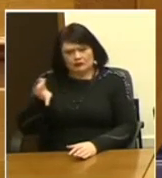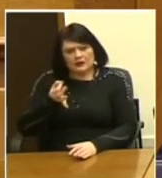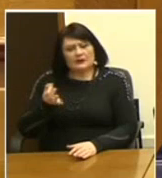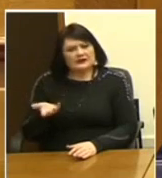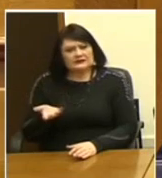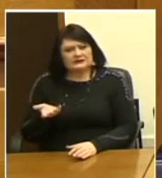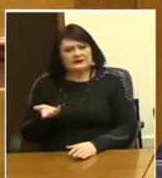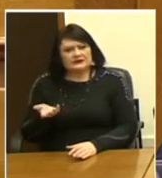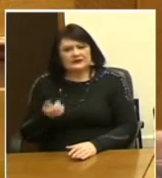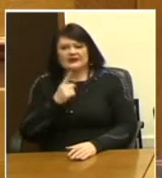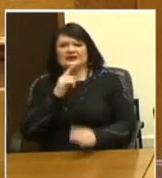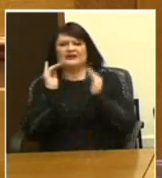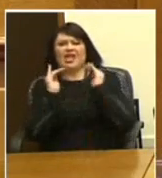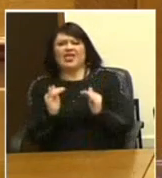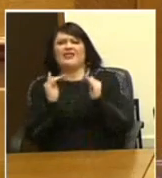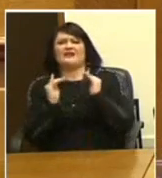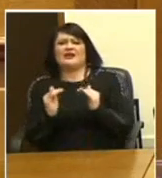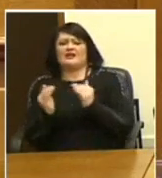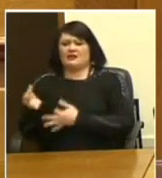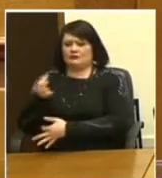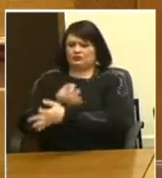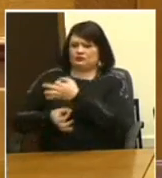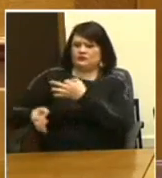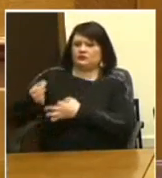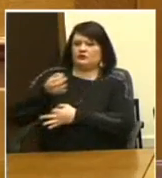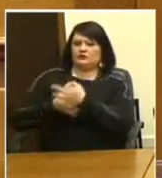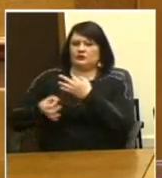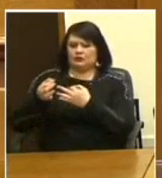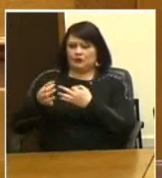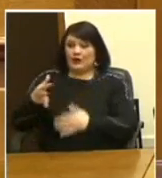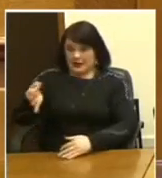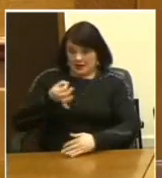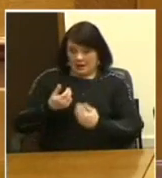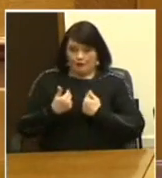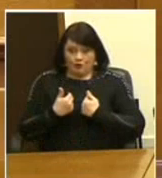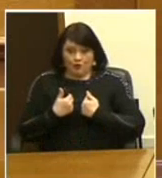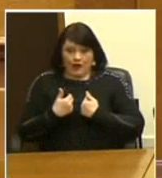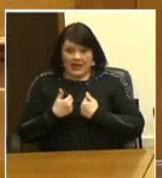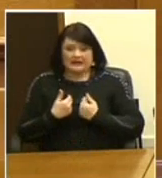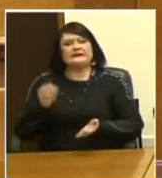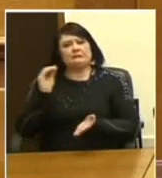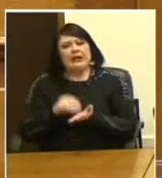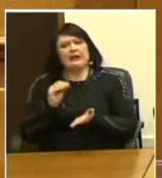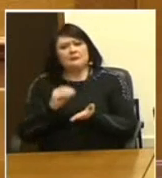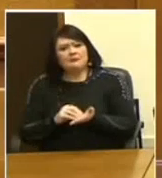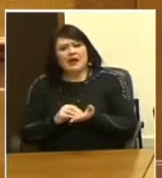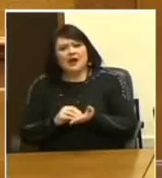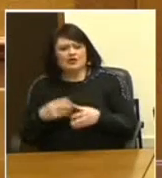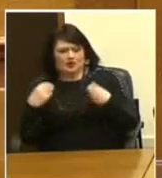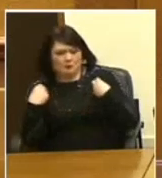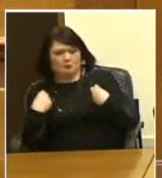να λέτε τα ίδια επιχειρήματα και να μας λέτε για άλλη μια φορά ότι ξεπουλήσαμε